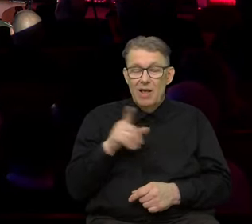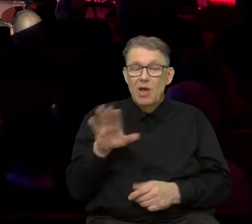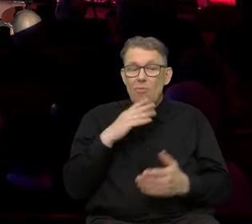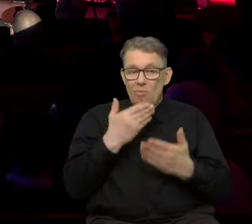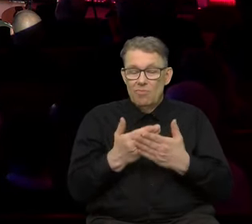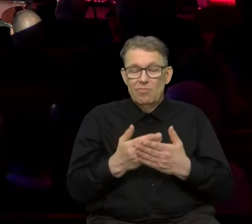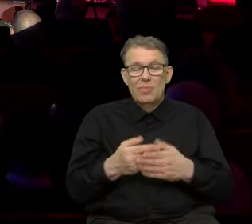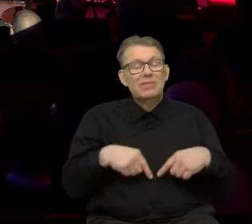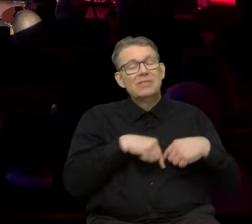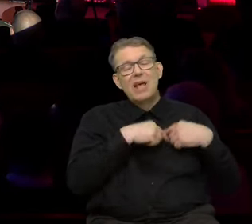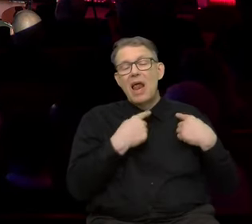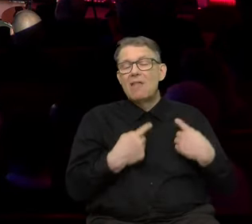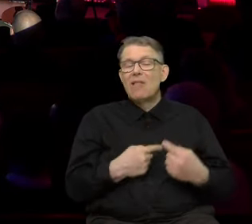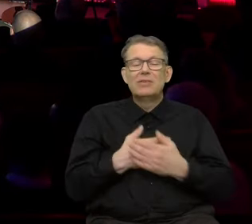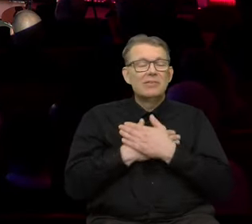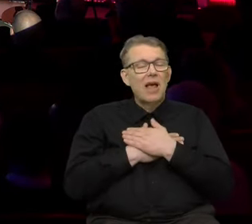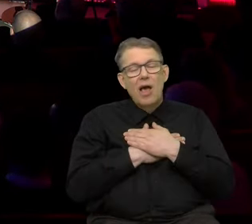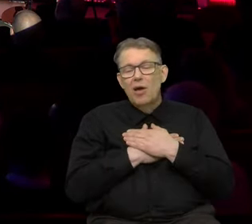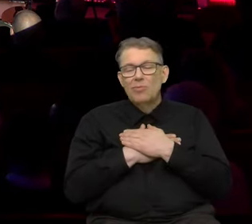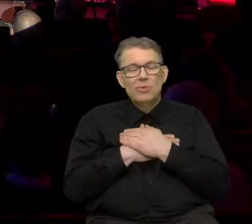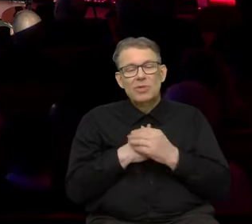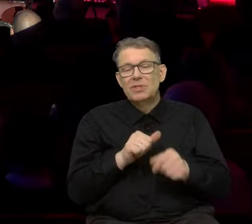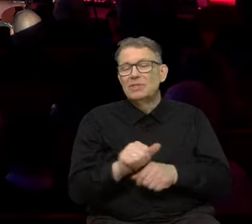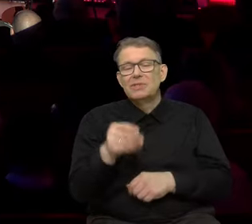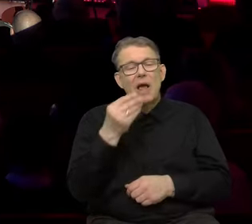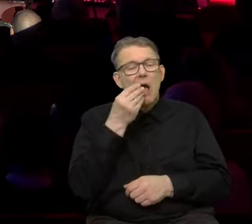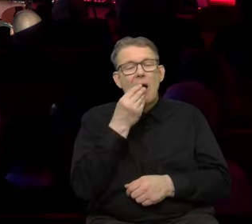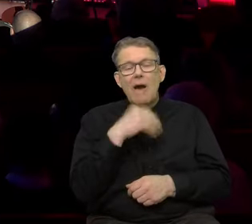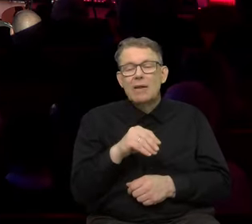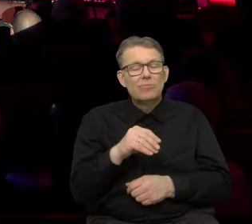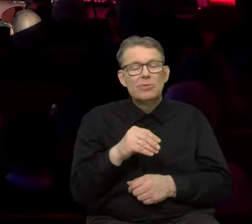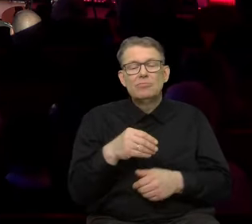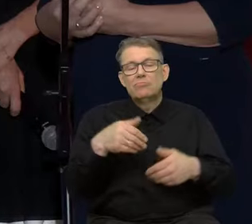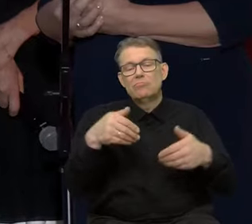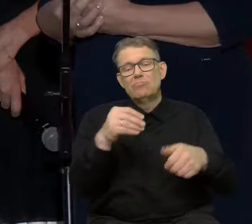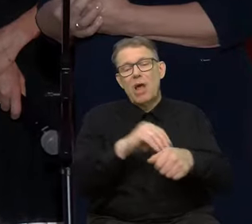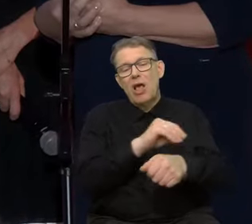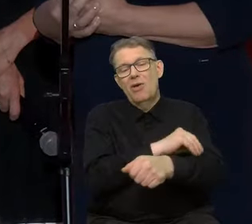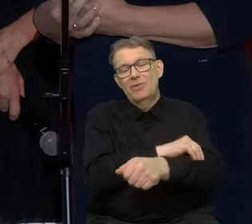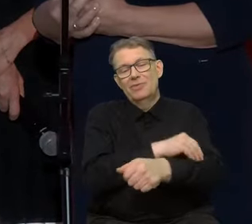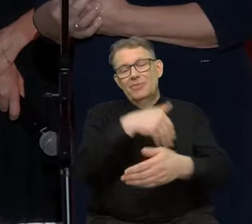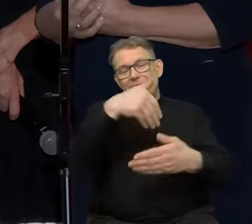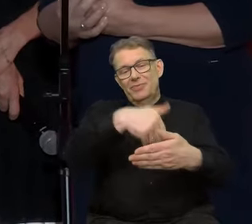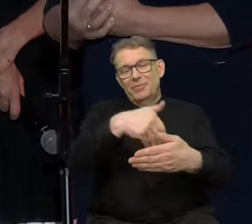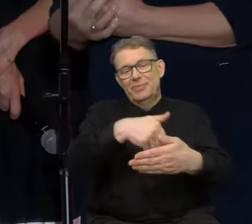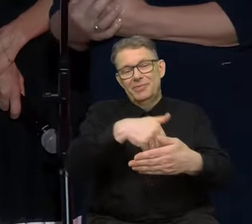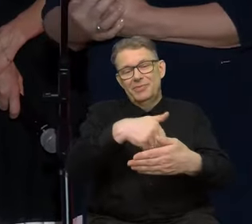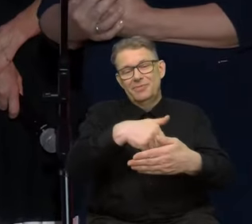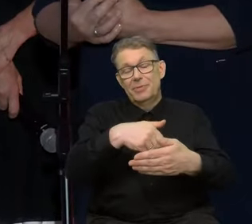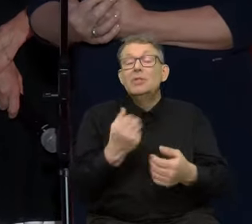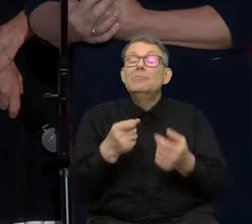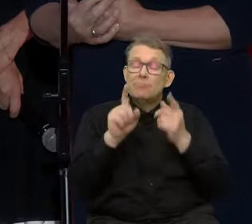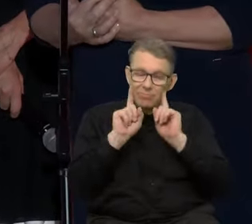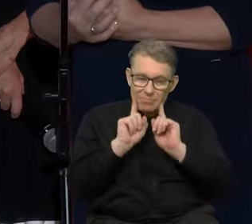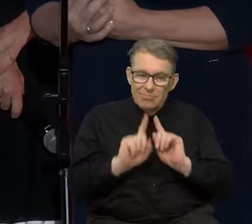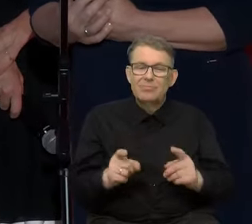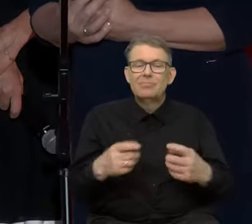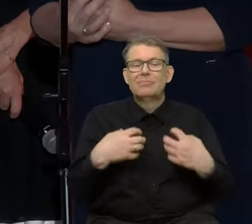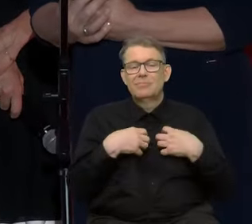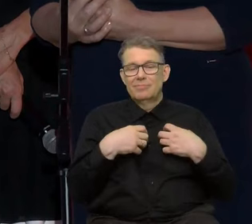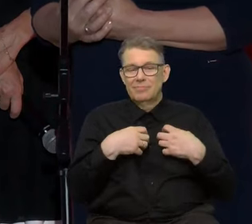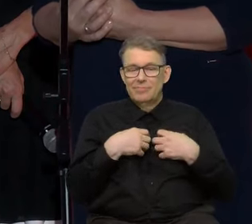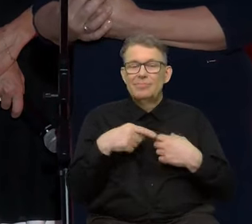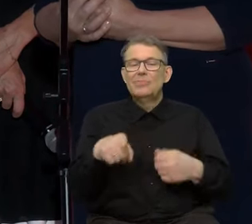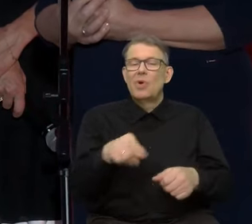serdeczna miłość jest najlepszym środkiem wychowawczym. I rzeczywiście tak jest,